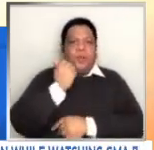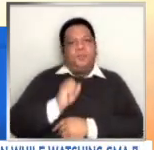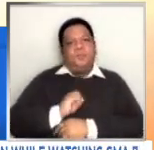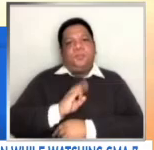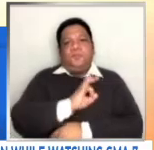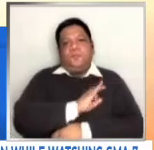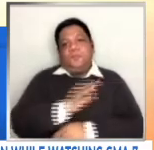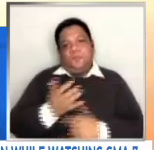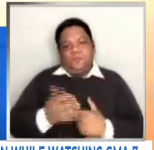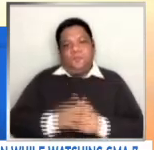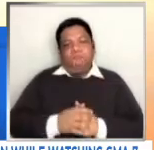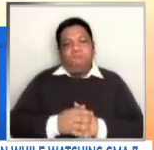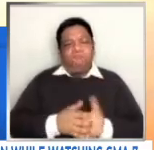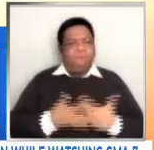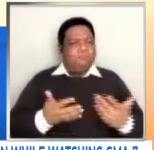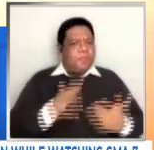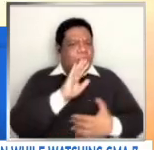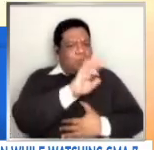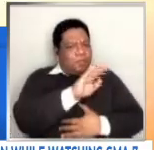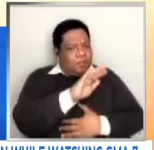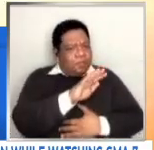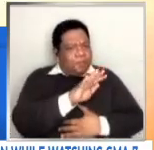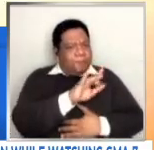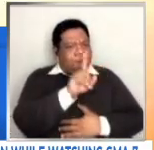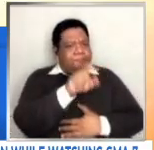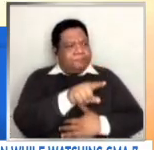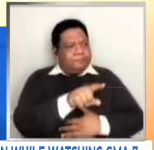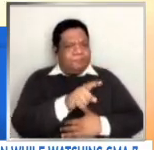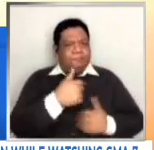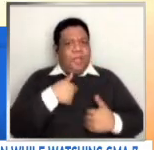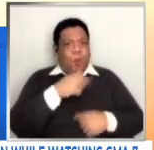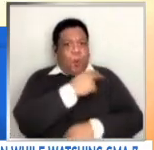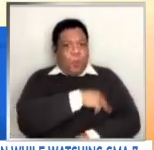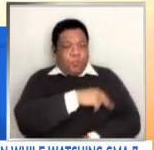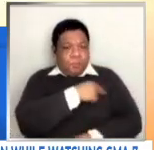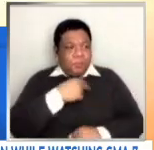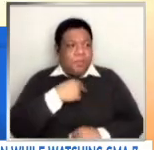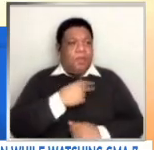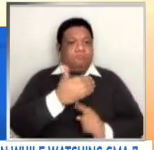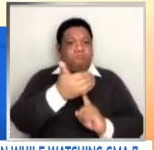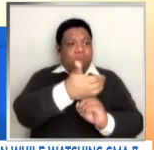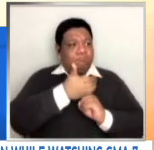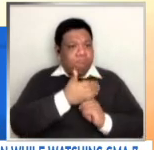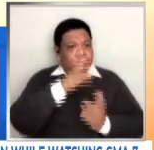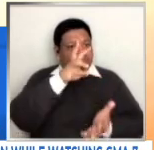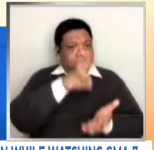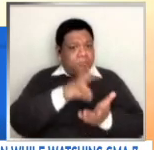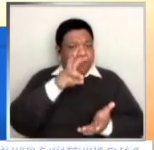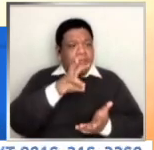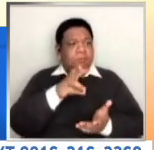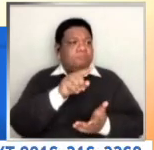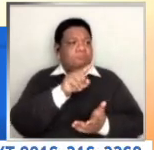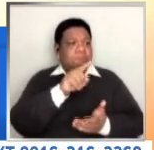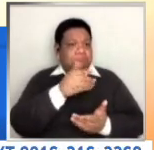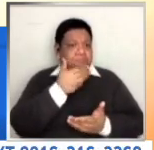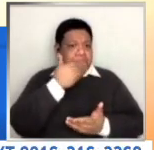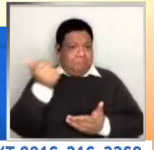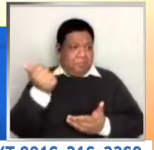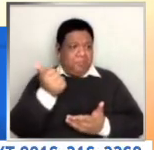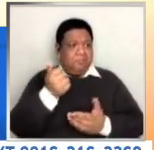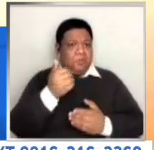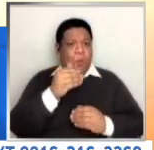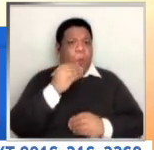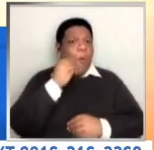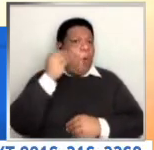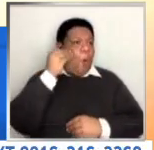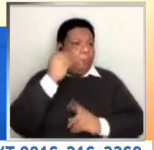Apo. Dr. Almora, dahil punuan na po yung mga ospital at quarantine facilities, ligtas ba na mag-home quarantine? Hindi ho ba ito magiging dahilan